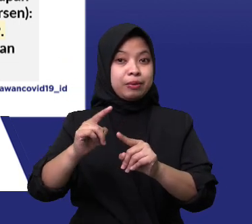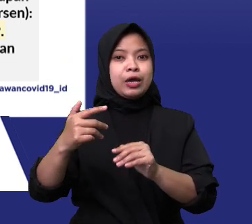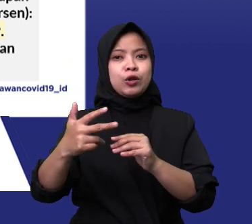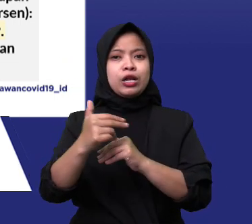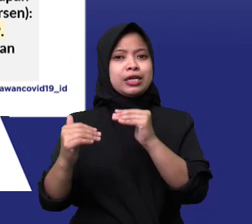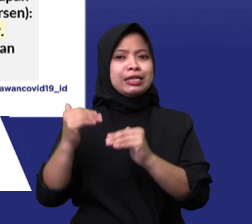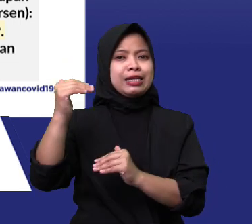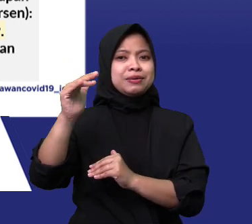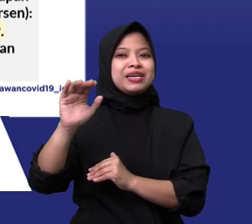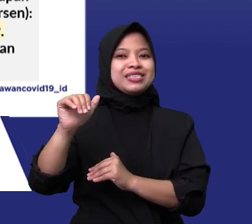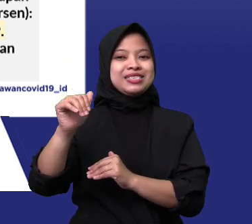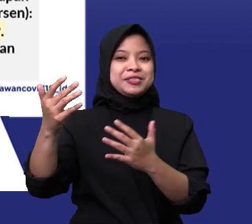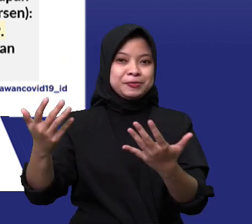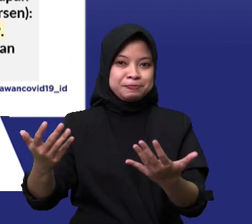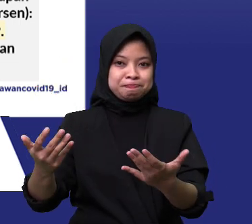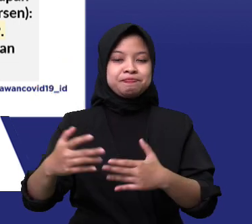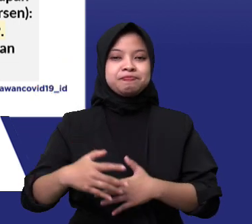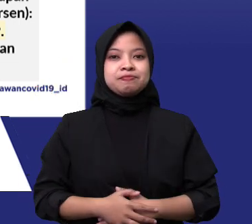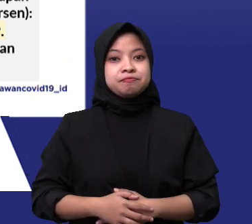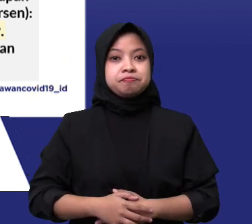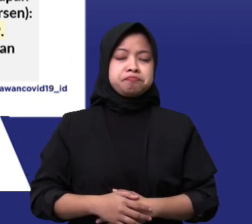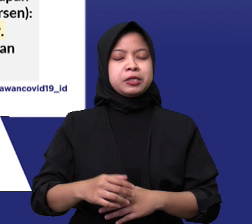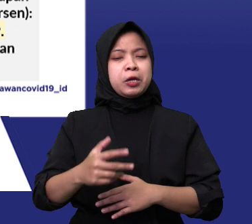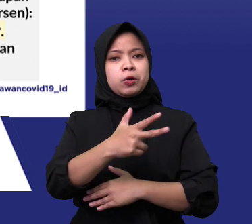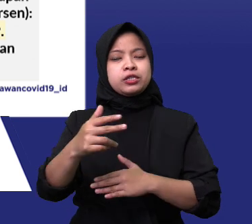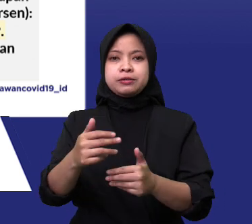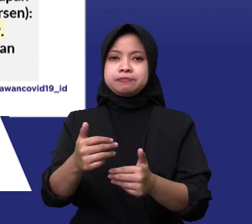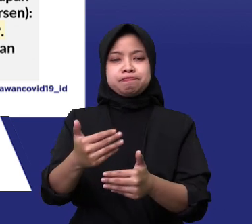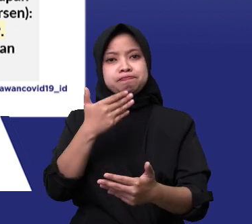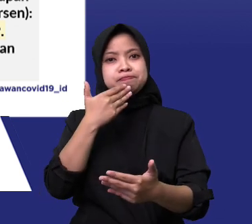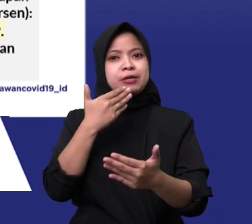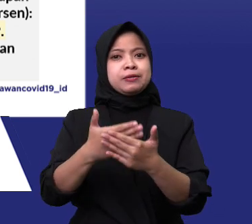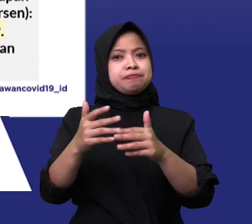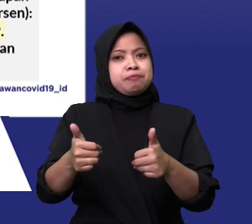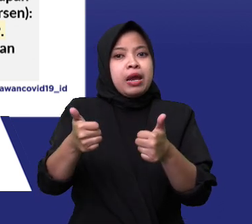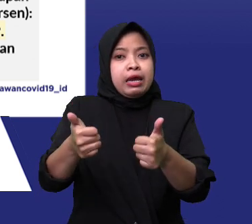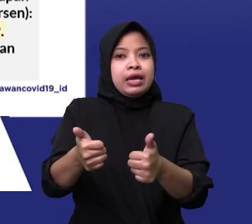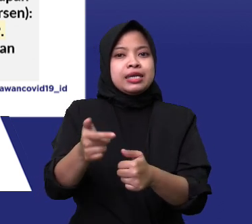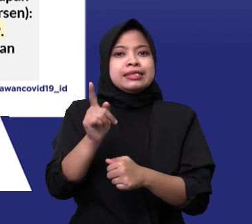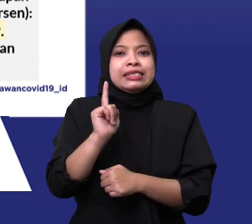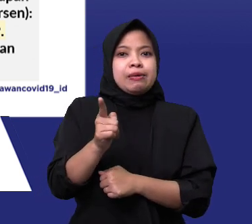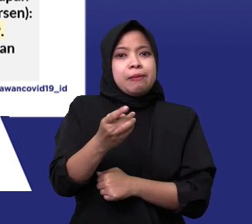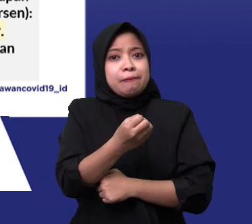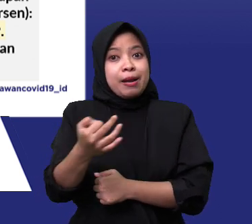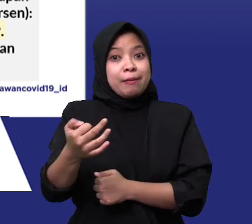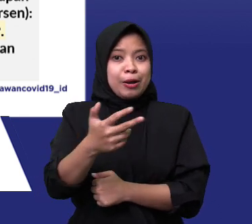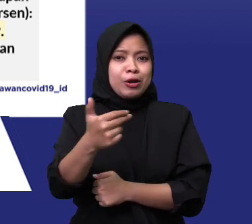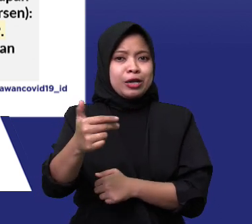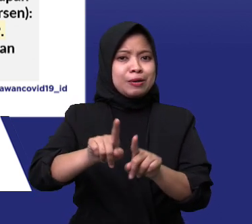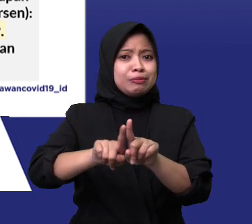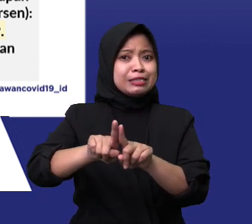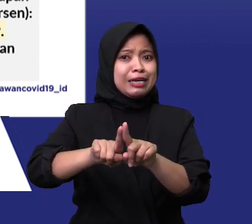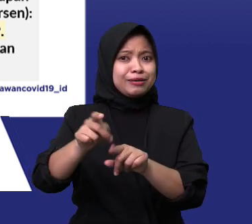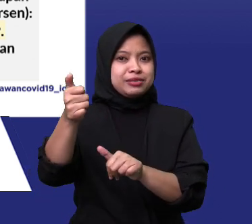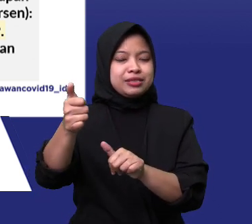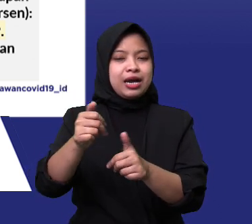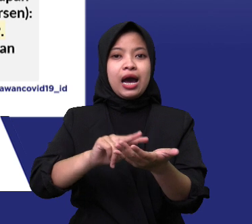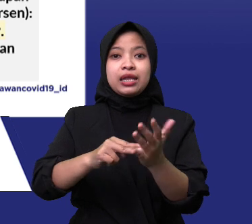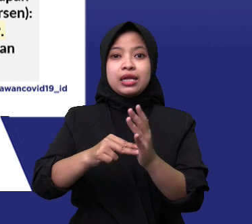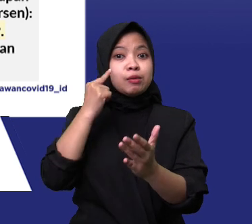Indonesia. Ini adalah prestasi yang patut diapresiasi mengingat Indonesia mampu bersaing dan menunjukkan